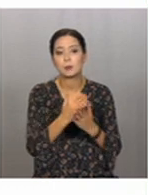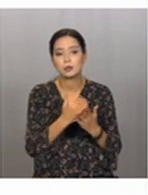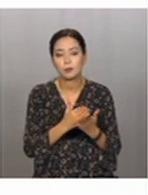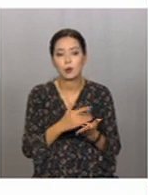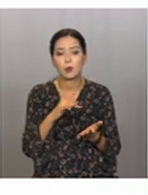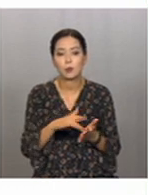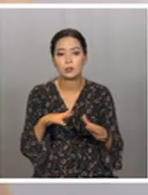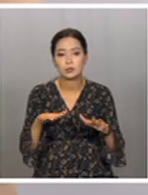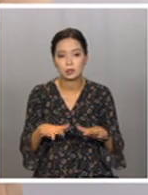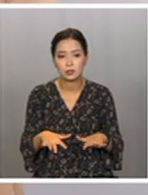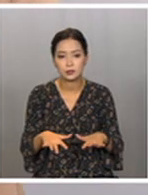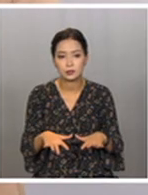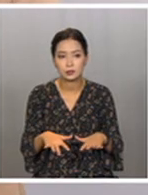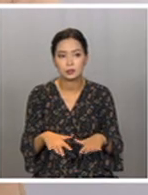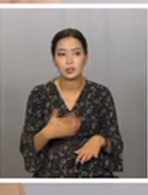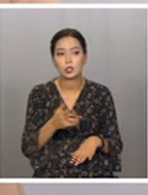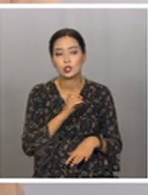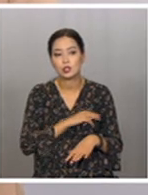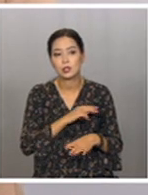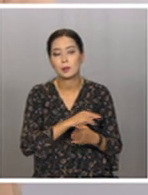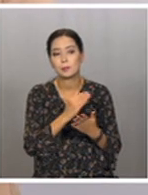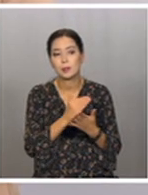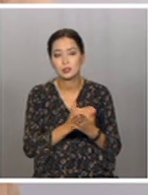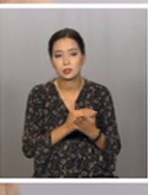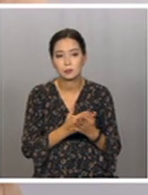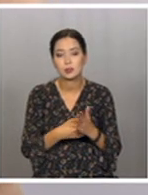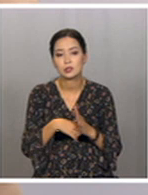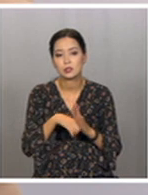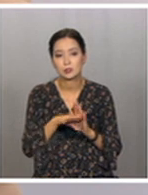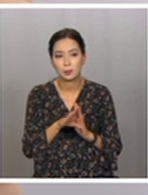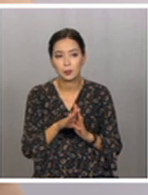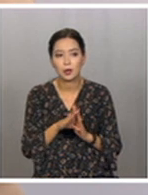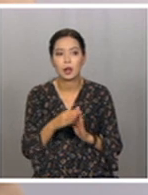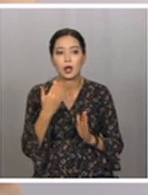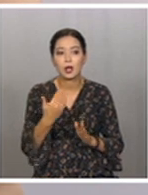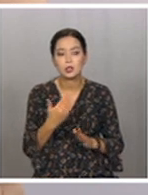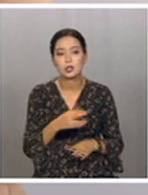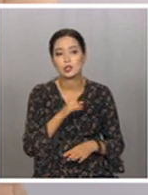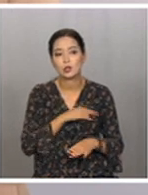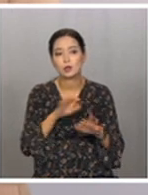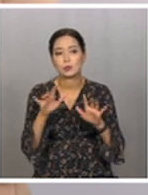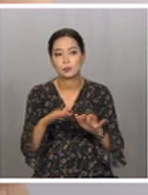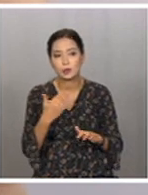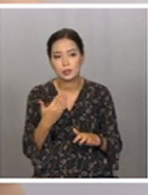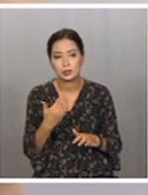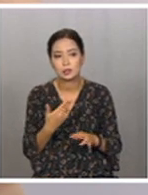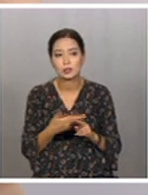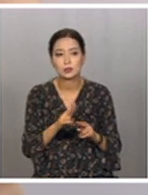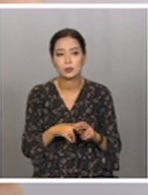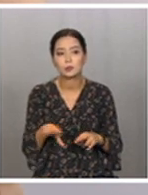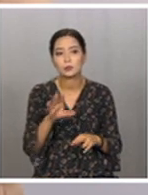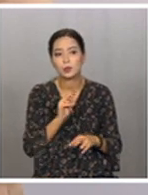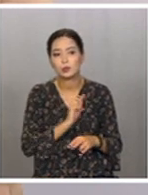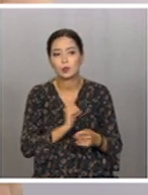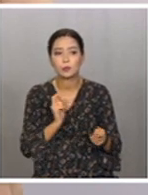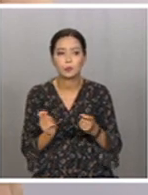бағдарламалау орталары. Жүйелік бағдарламалық жасақтама. Компьютерлік жүйенің жұмыс істеуін жалпы басқаруды